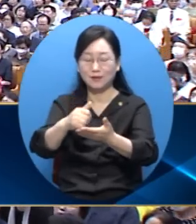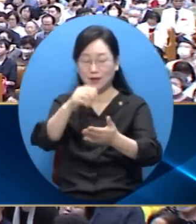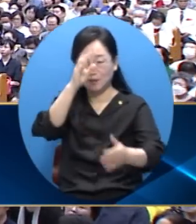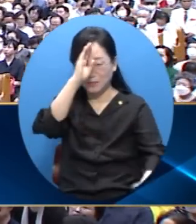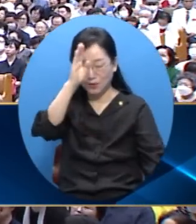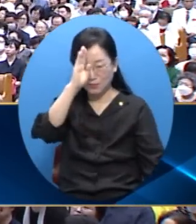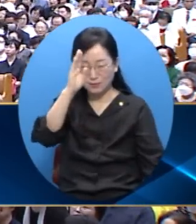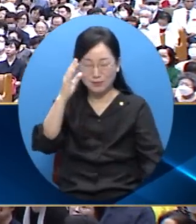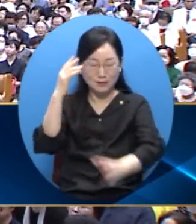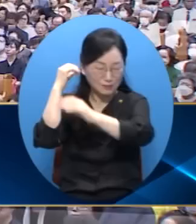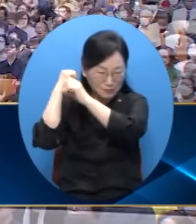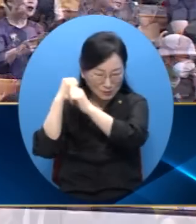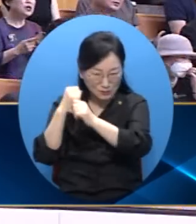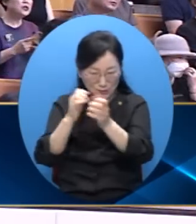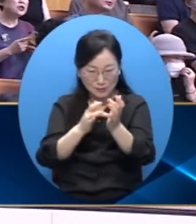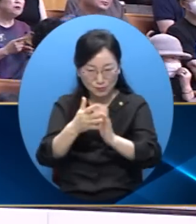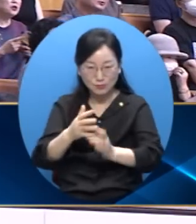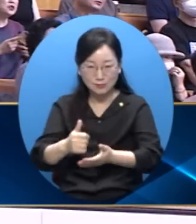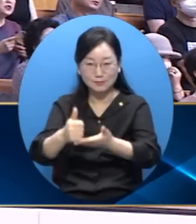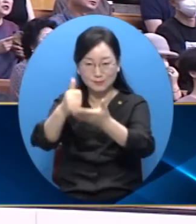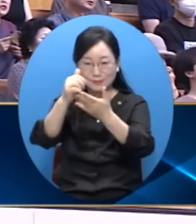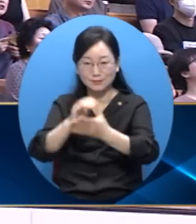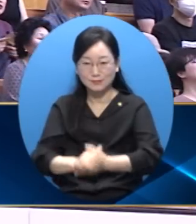병을 짊어지신 예수님.